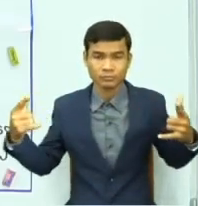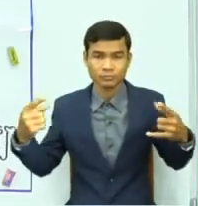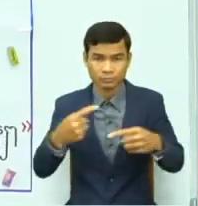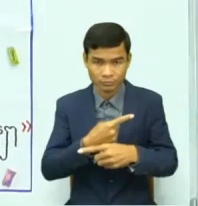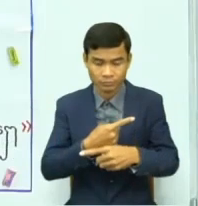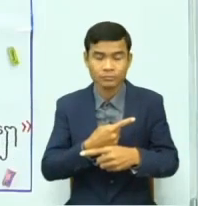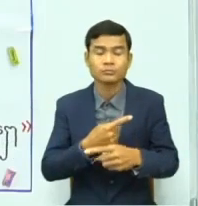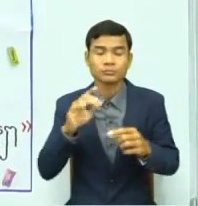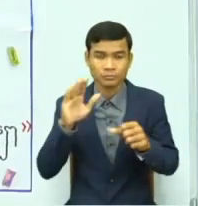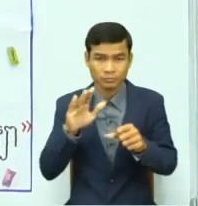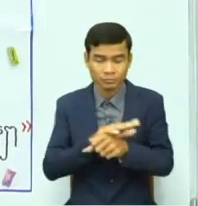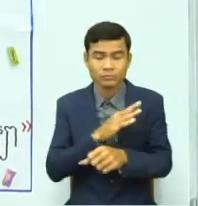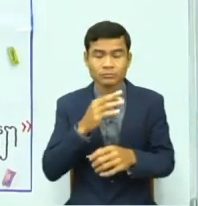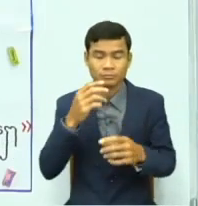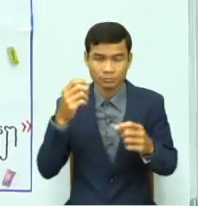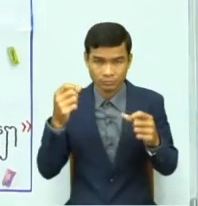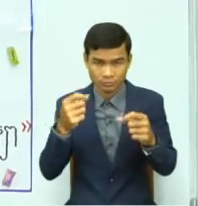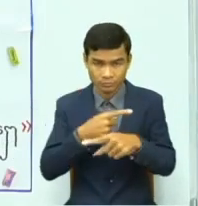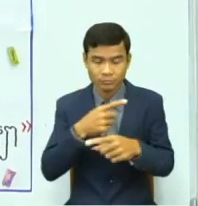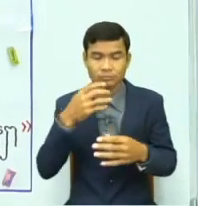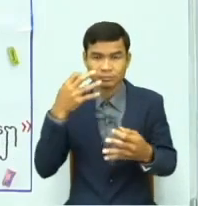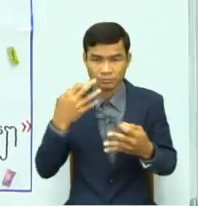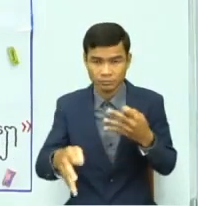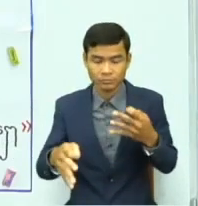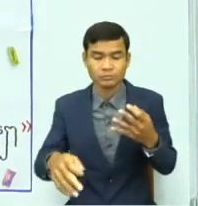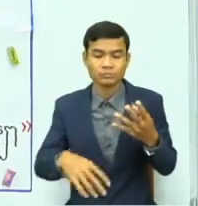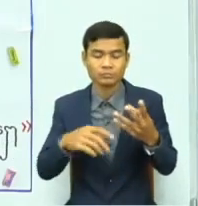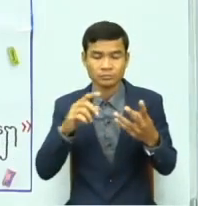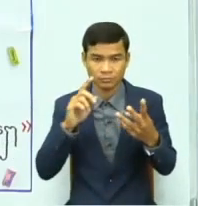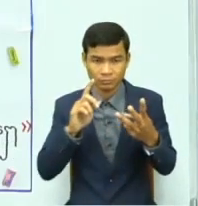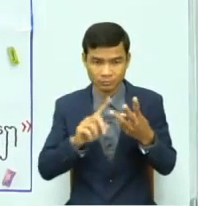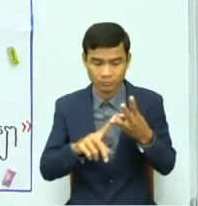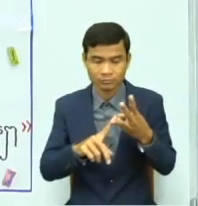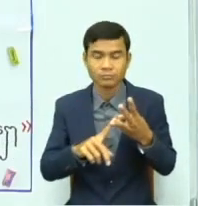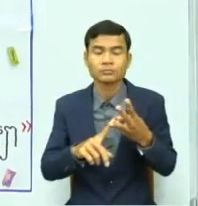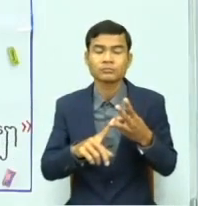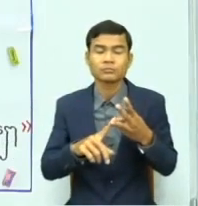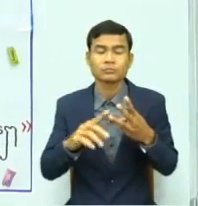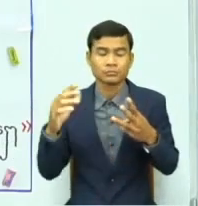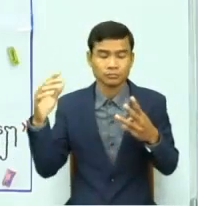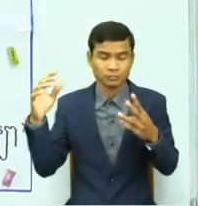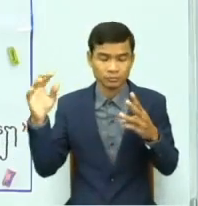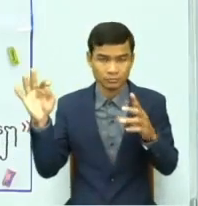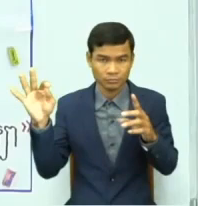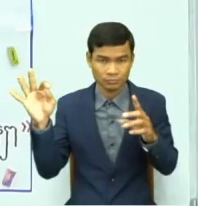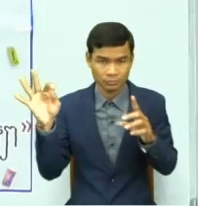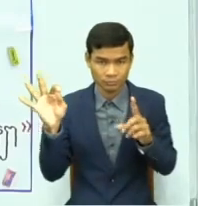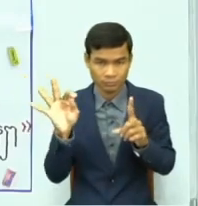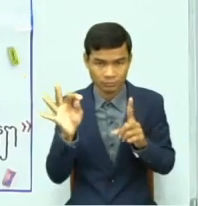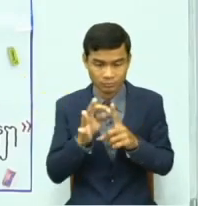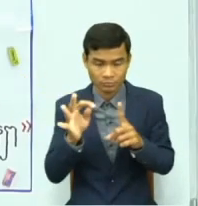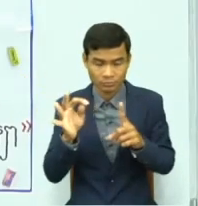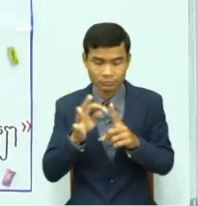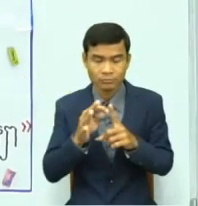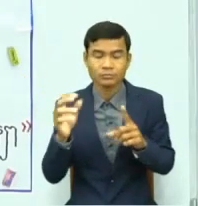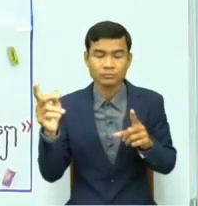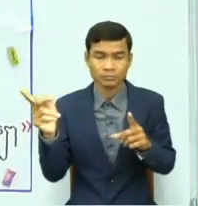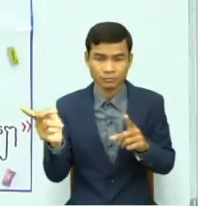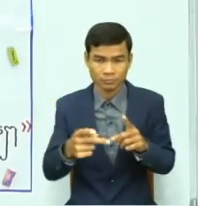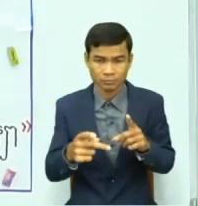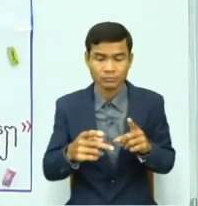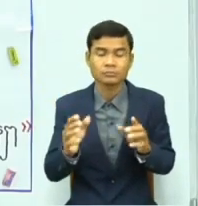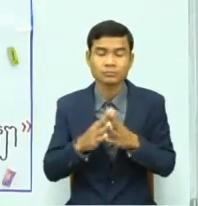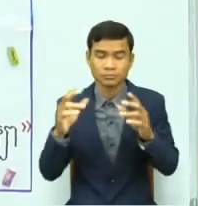nắng khoa bấy vế và chân ạ sạp nâng phì ạ kì xà ní chà miền phìa phương